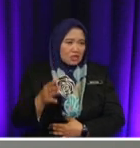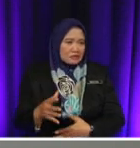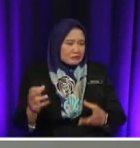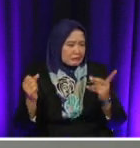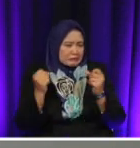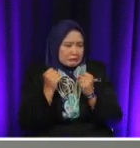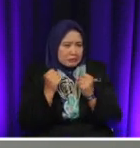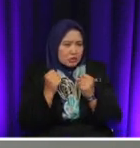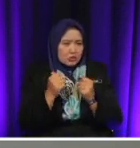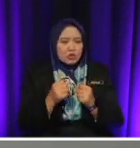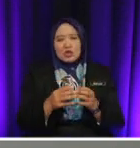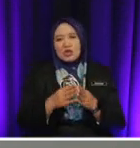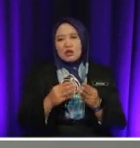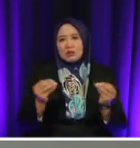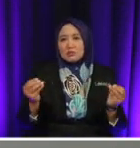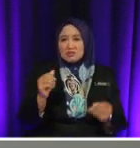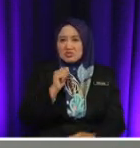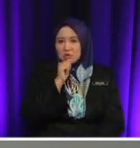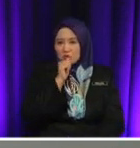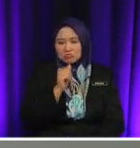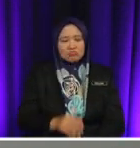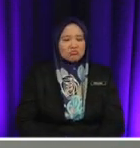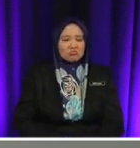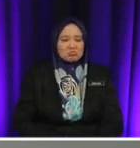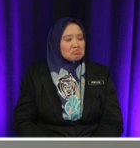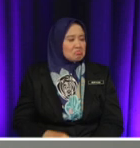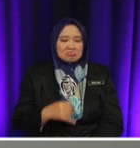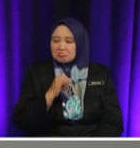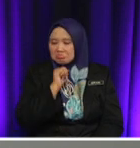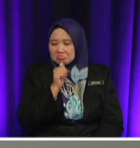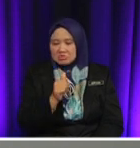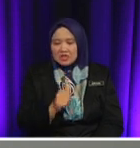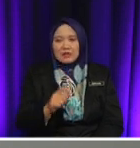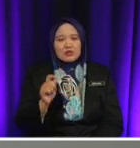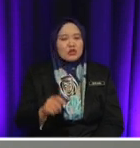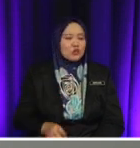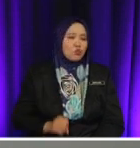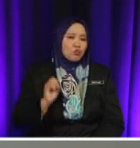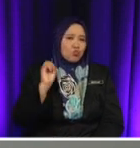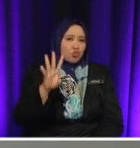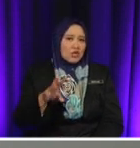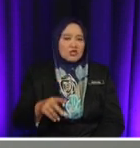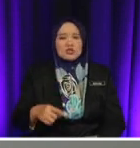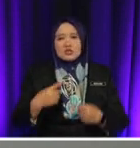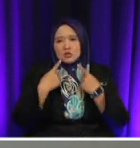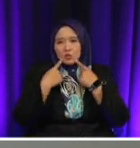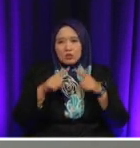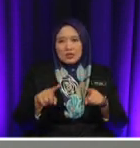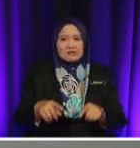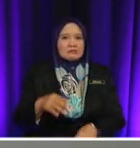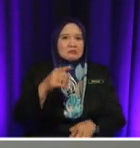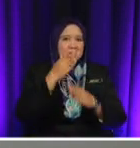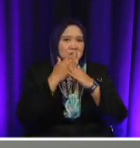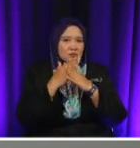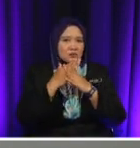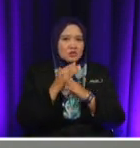yang ke yang kedua oke dan kita tengok juga penghidratan dan juga Posan so